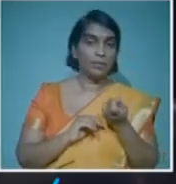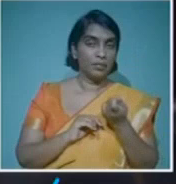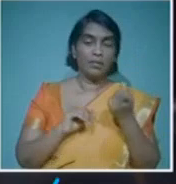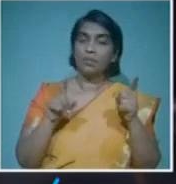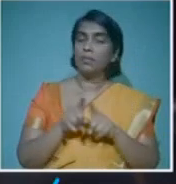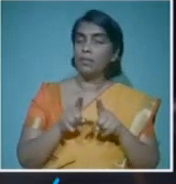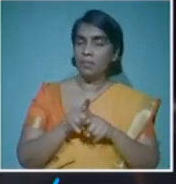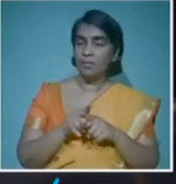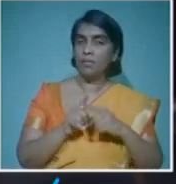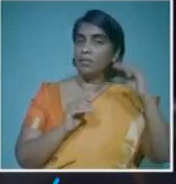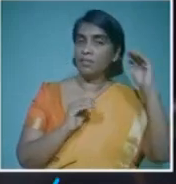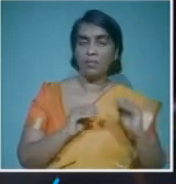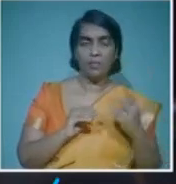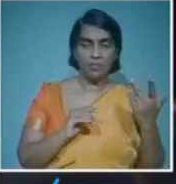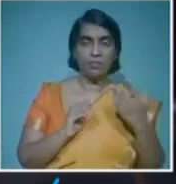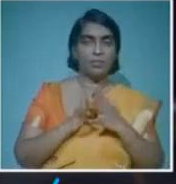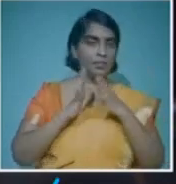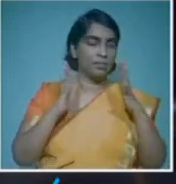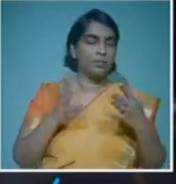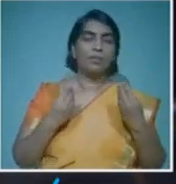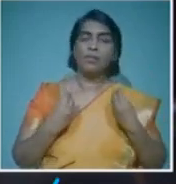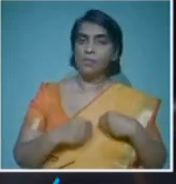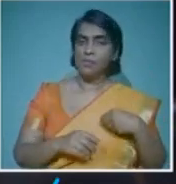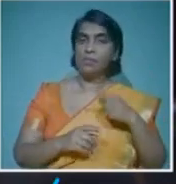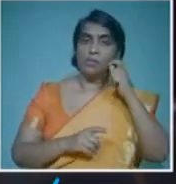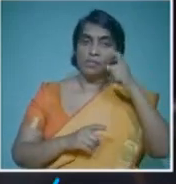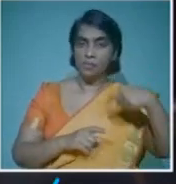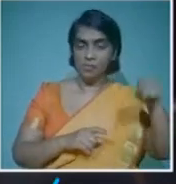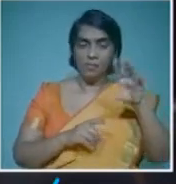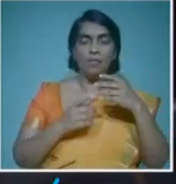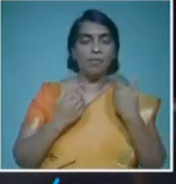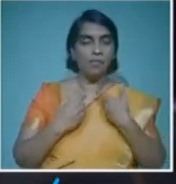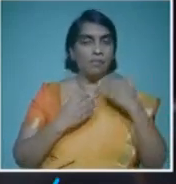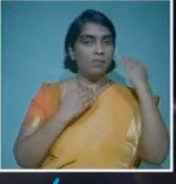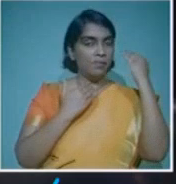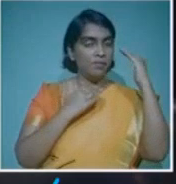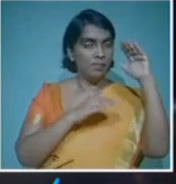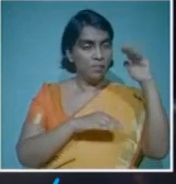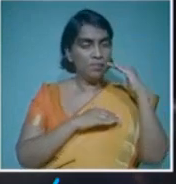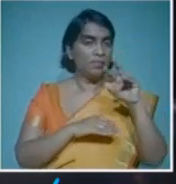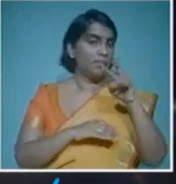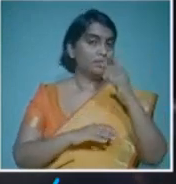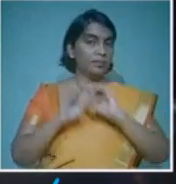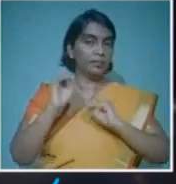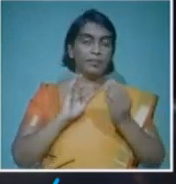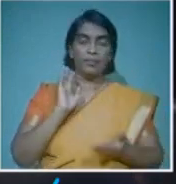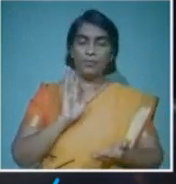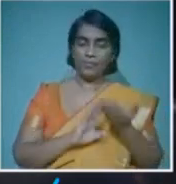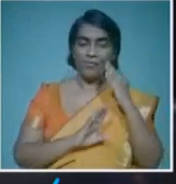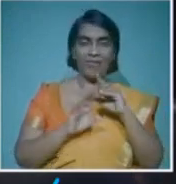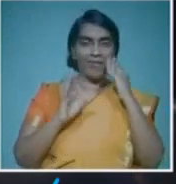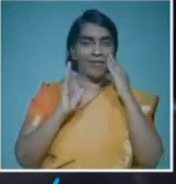එහා සමානව අඩු වුණේ නැහැ. මේක විශාල පාඩුවක් පාරිභෝගිකයන්ටත් සිදු වුණා. ආනායනීය 100%කින් වගේ වැඩි වුණා